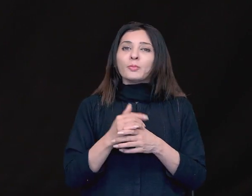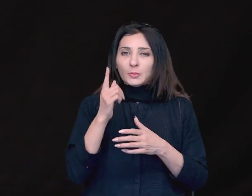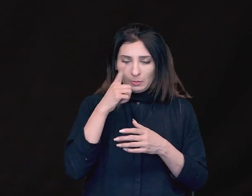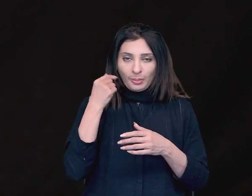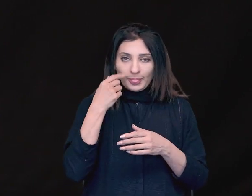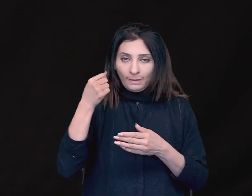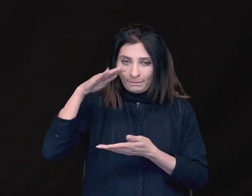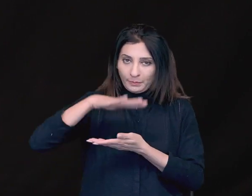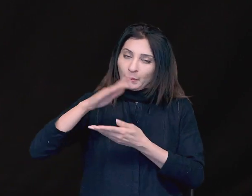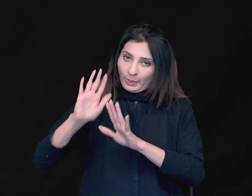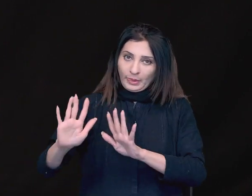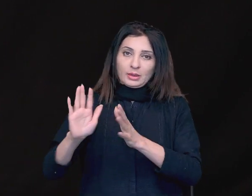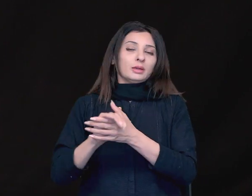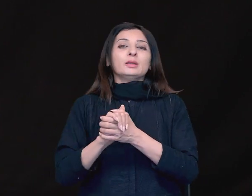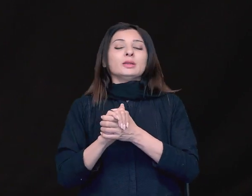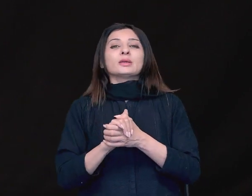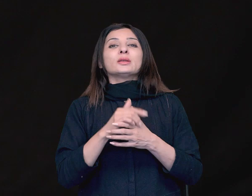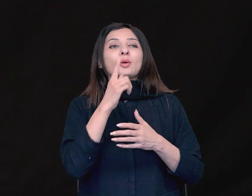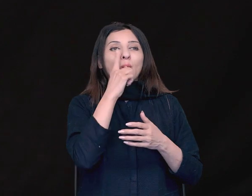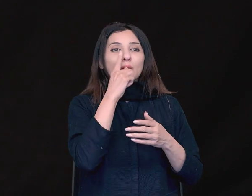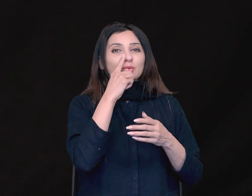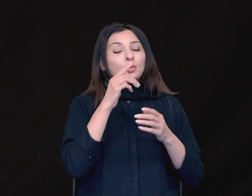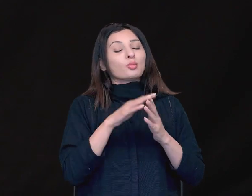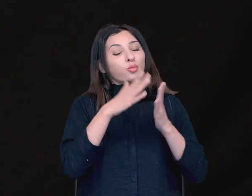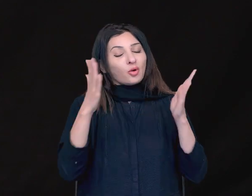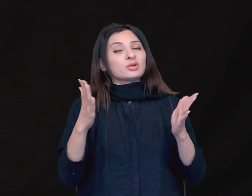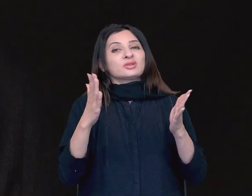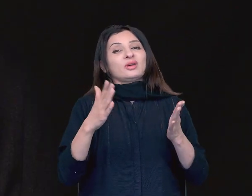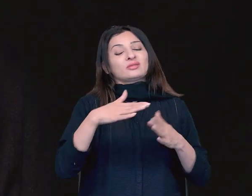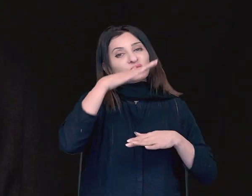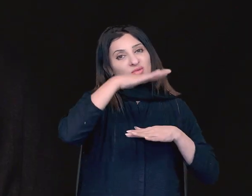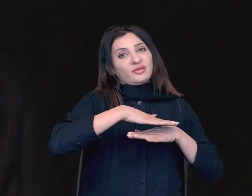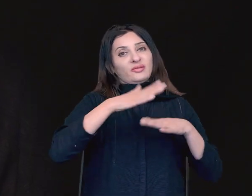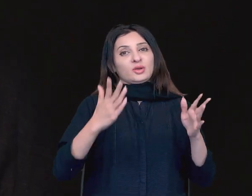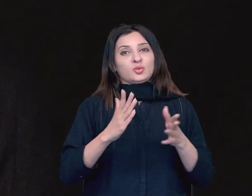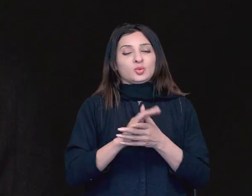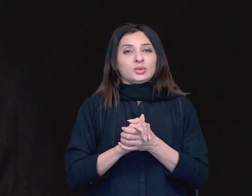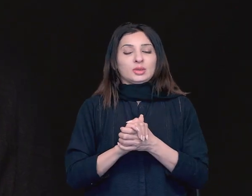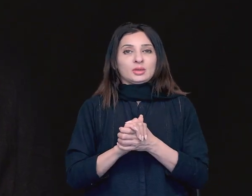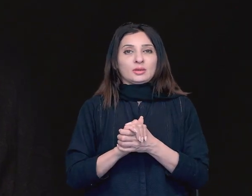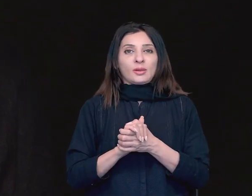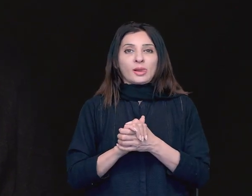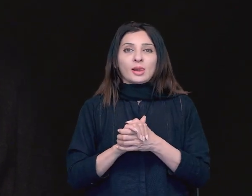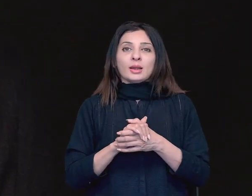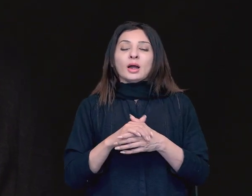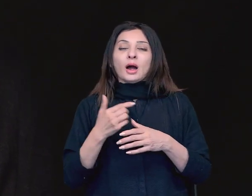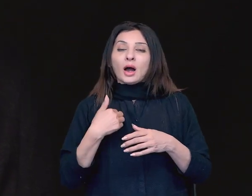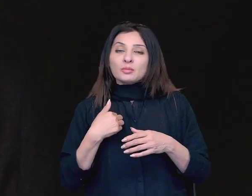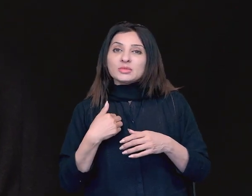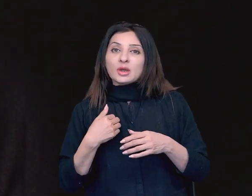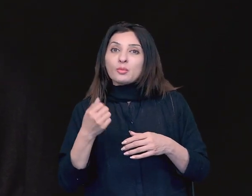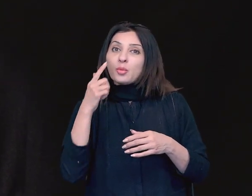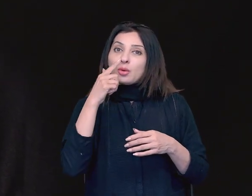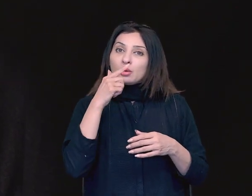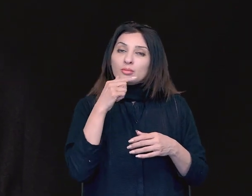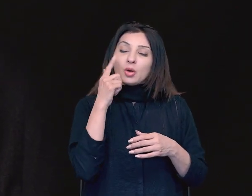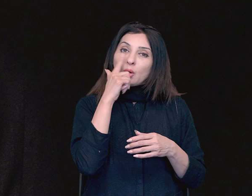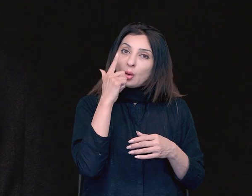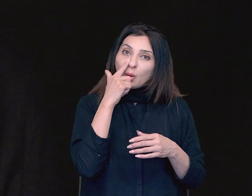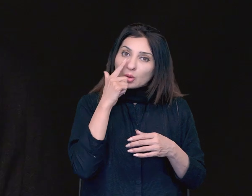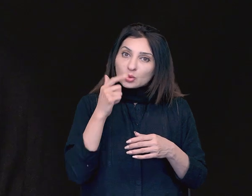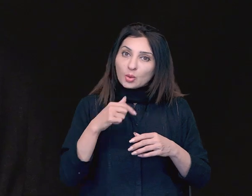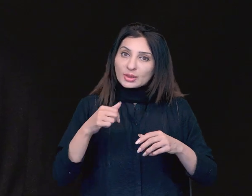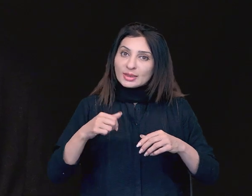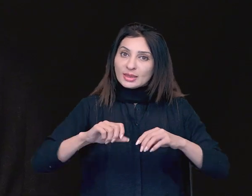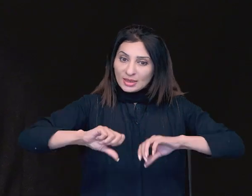مگر زیادہ عورتوں کو کرتی ہیں۔ اور ہم نے جب اپنی عورتوں کے رائٹس کے لیے یا ان کی صحت کے لیے جب ہم یہ چیزیں کرتے ہیں تو